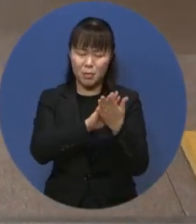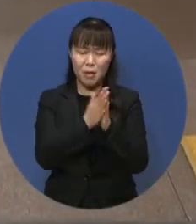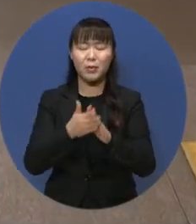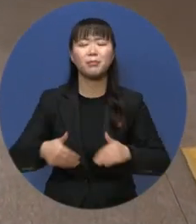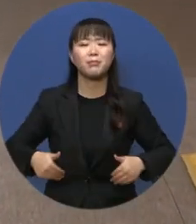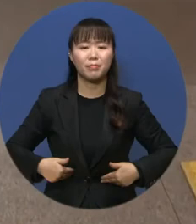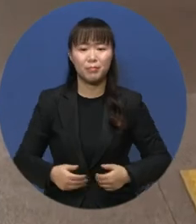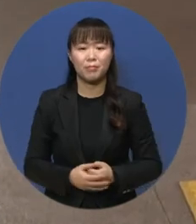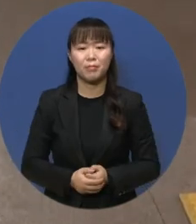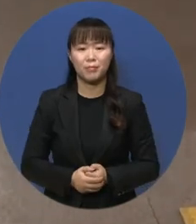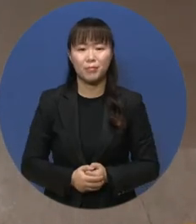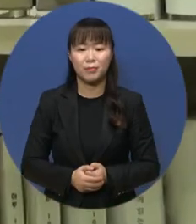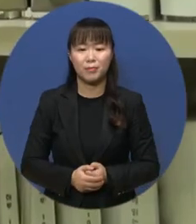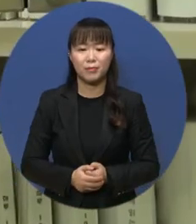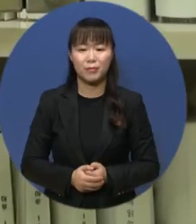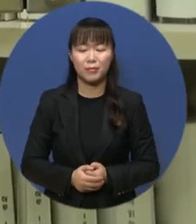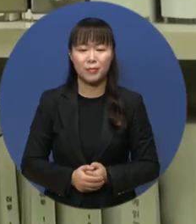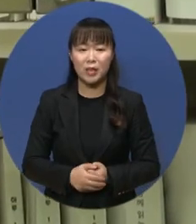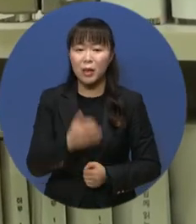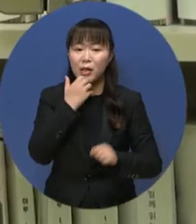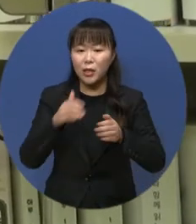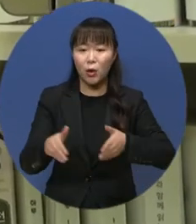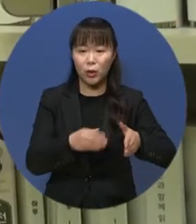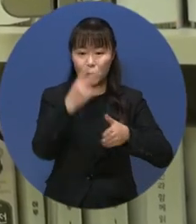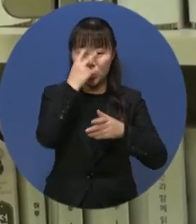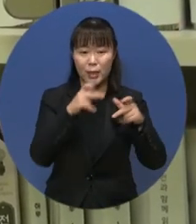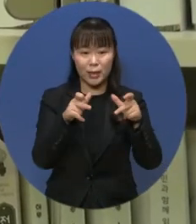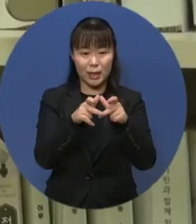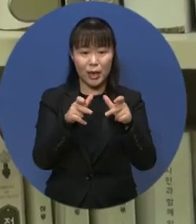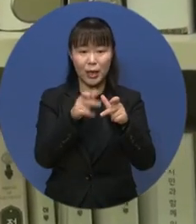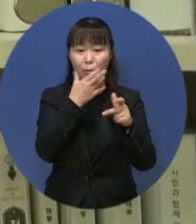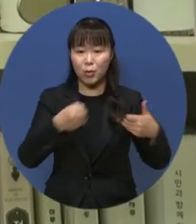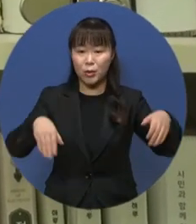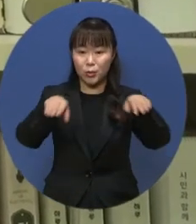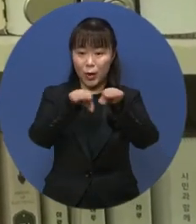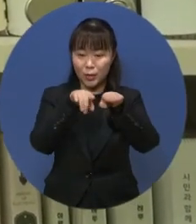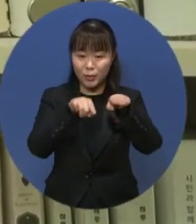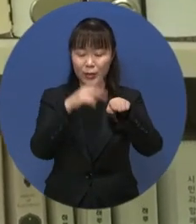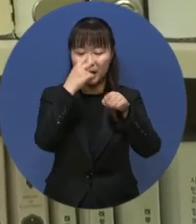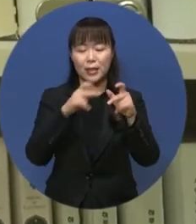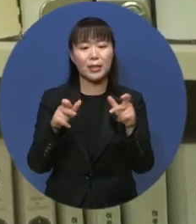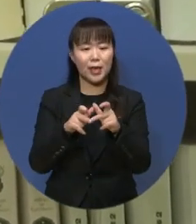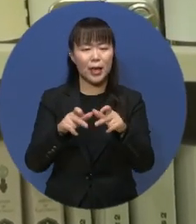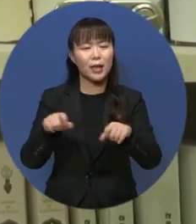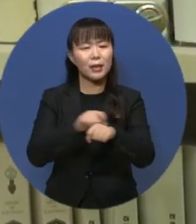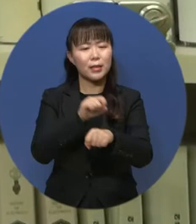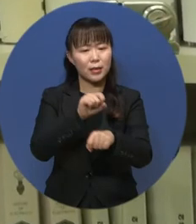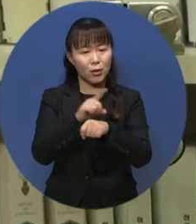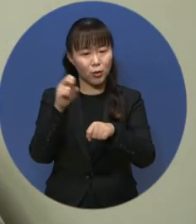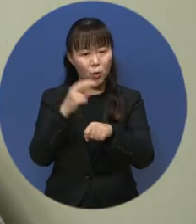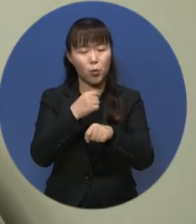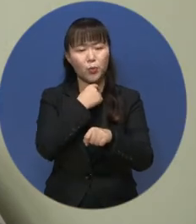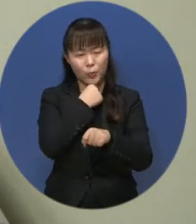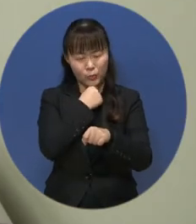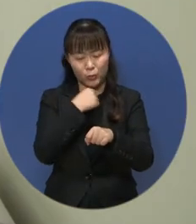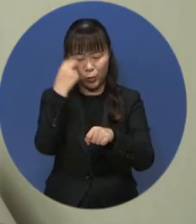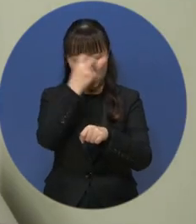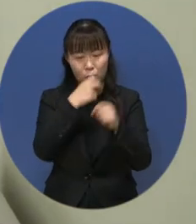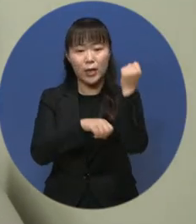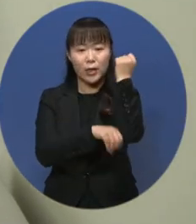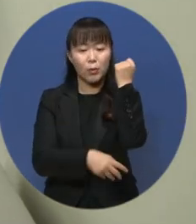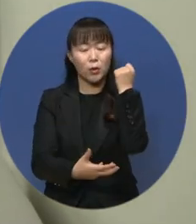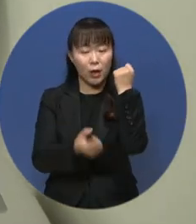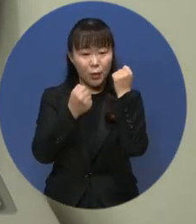것입니다. 경기도 시각장애인 복지관은 시각장애인의 특성 및 욕구 조사를